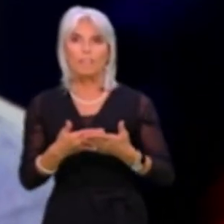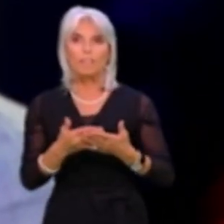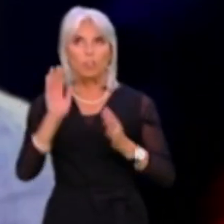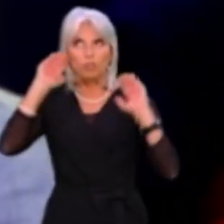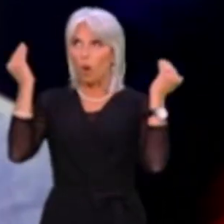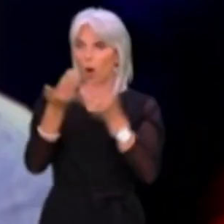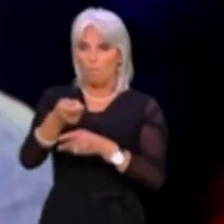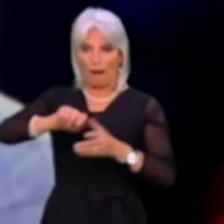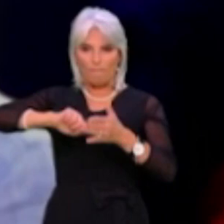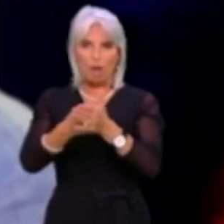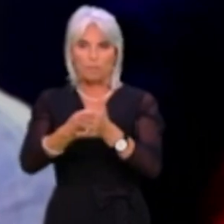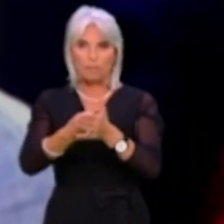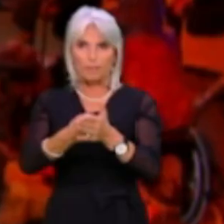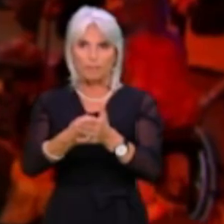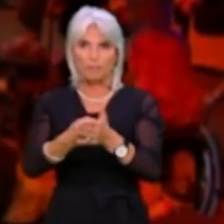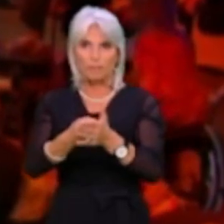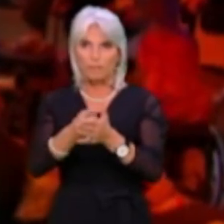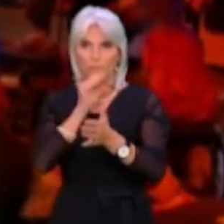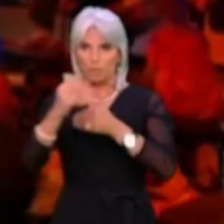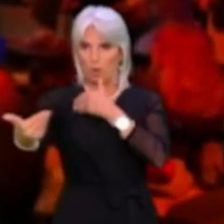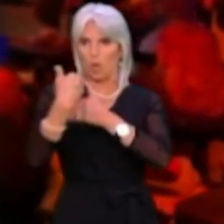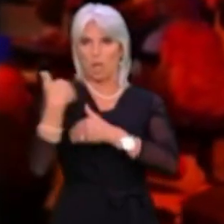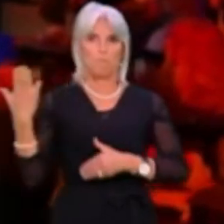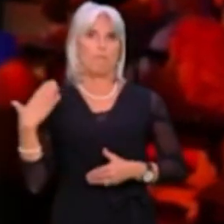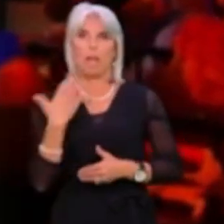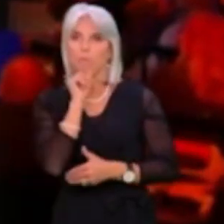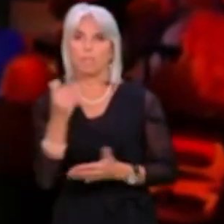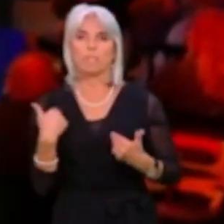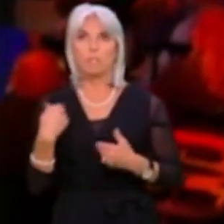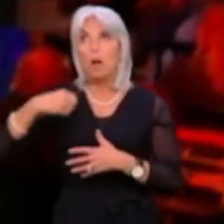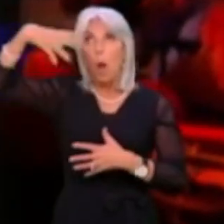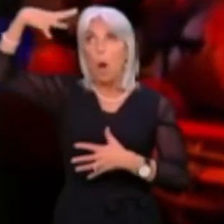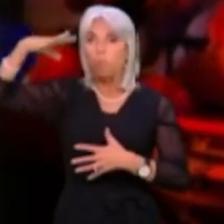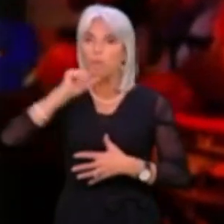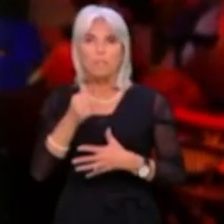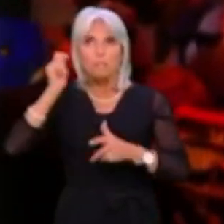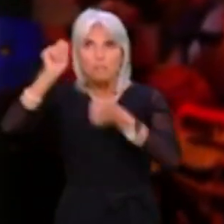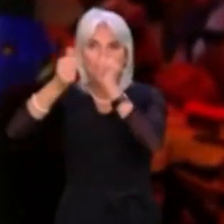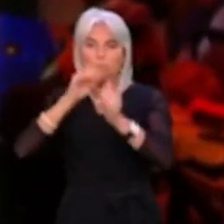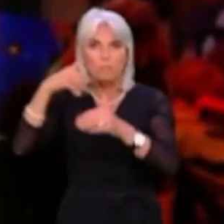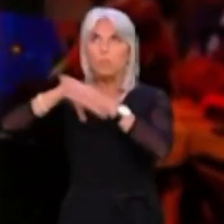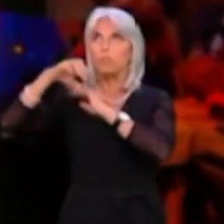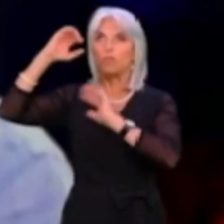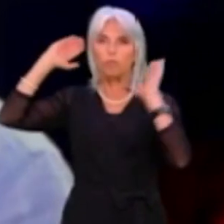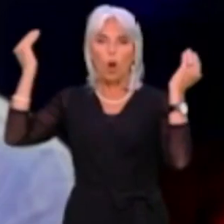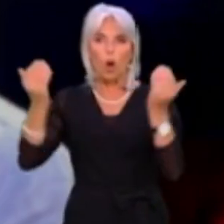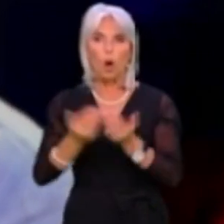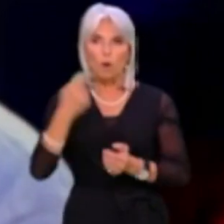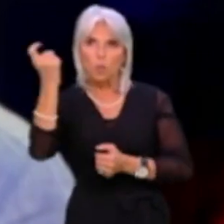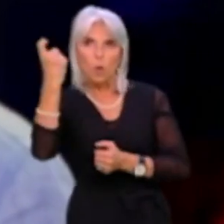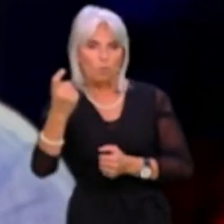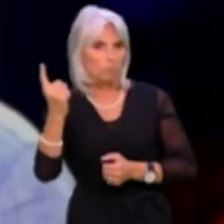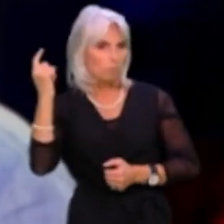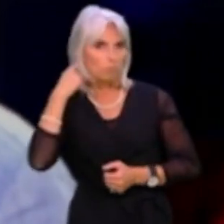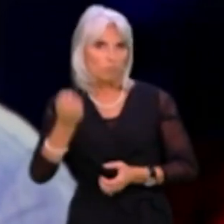chambre, il n'y a aucun moyen de rentrer, de me prévenir. On ne sait pas allumer une lampe puisque l'interrupteur est dans ma chambre. On toque à la porte, je n'entendrai